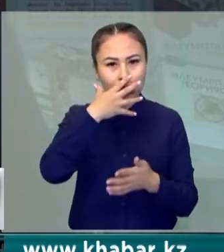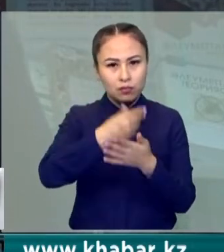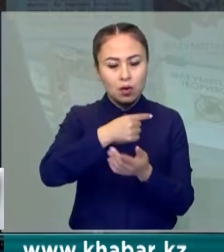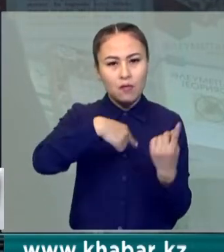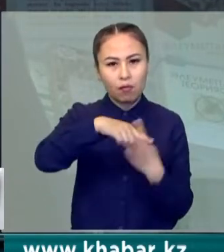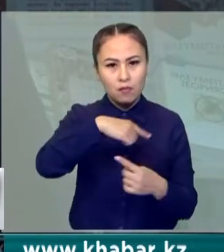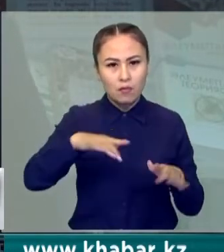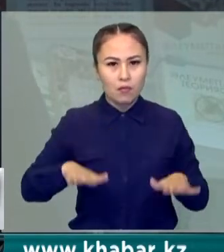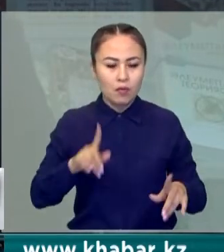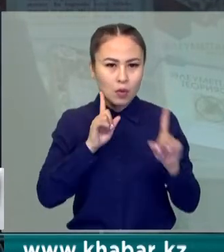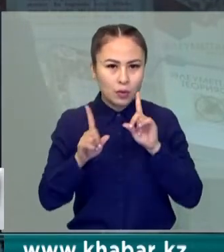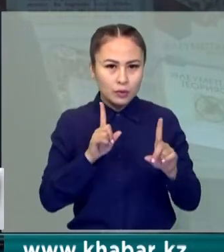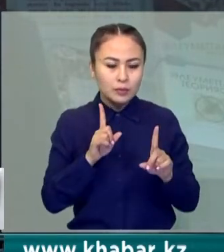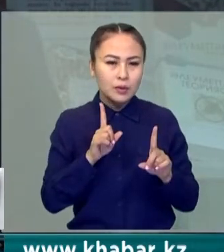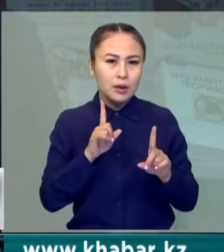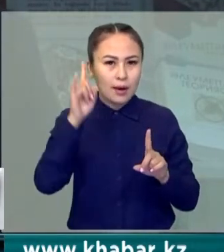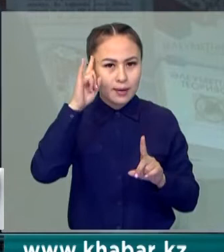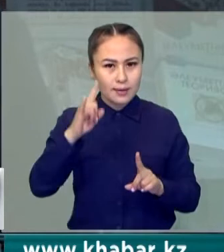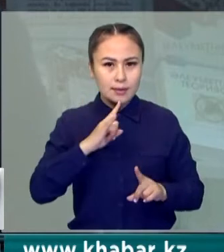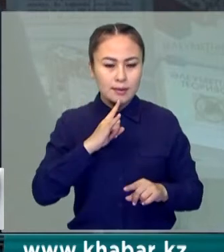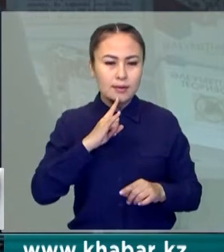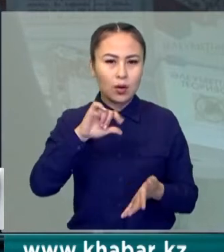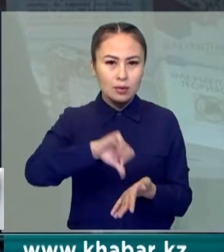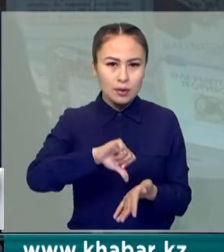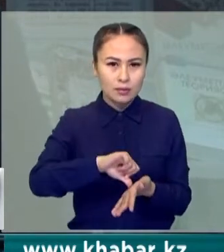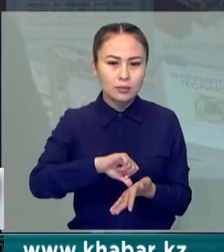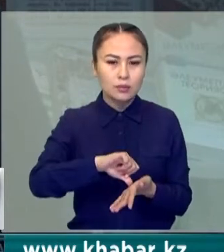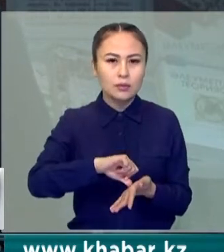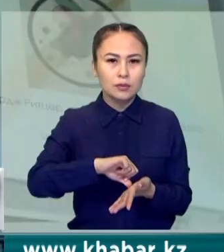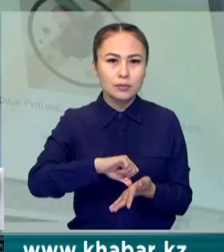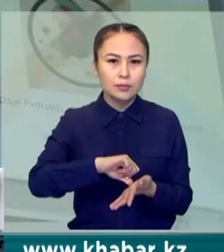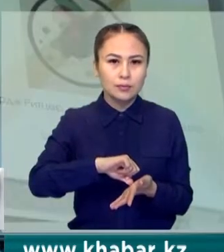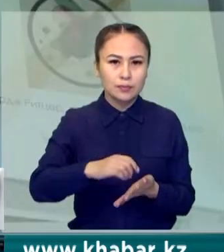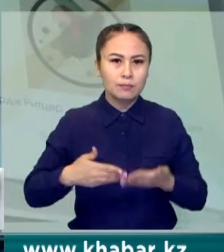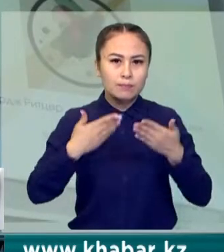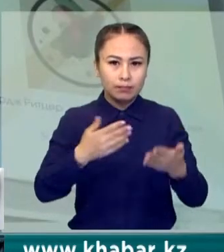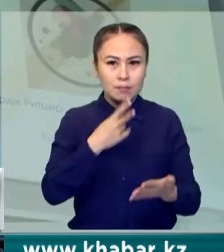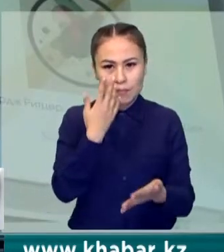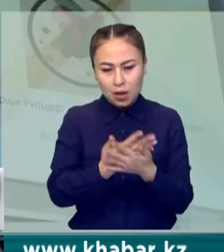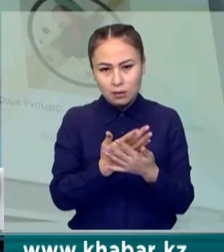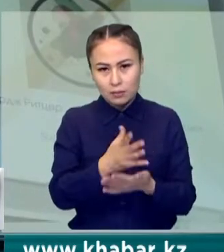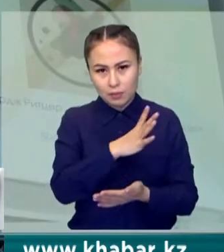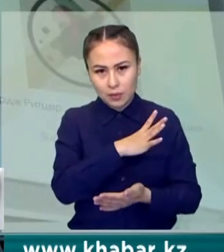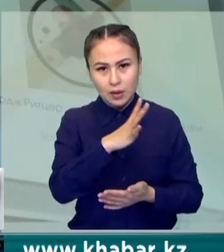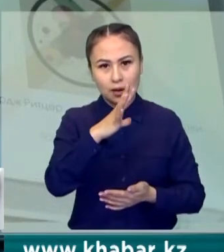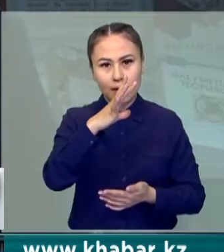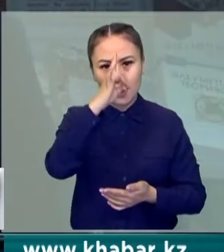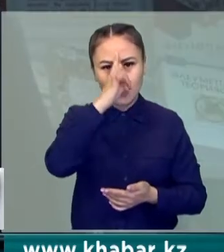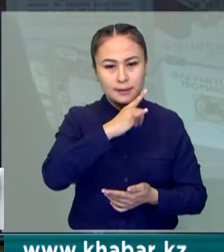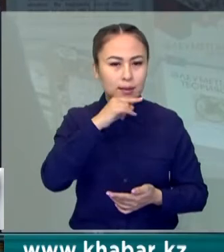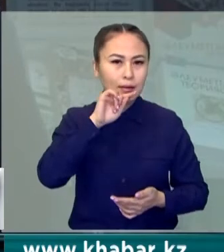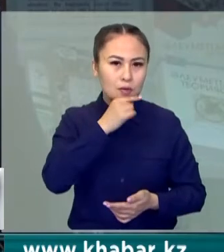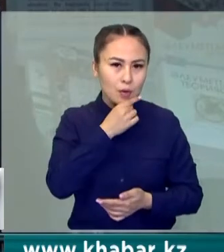форумдарда Қазақстан тарапынан қатысып, өзімнің біліктілігімді шыңдадым. Қазақстанның